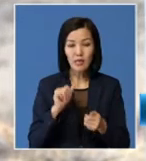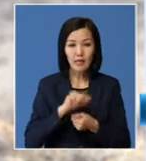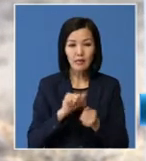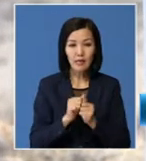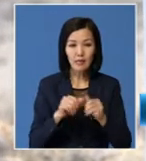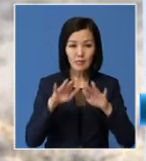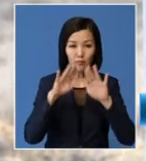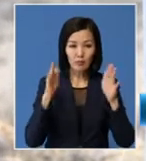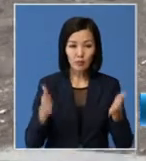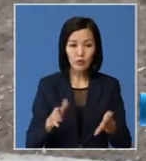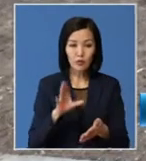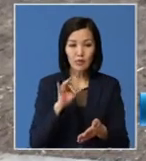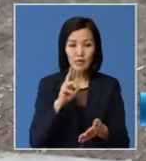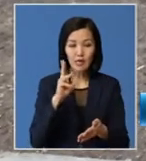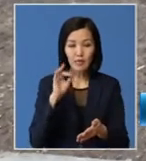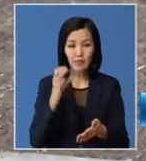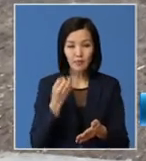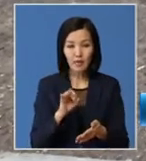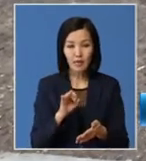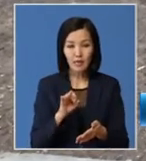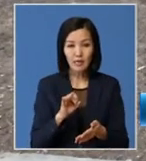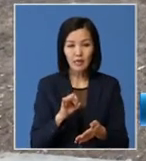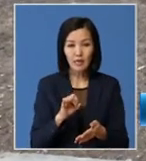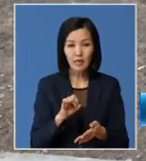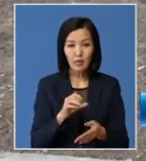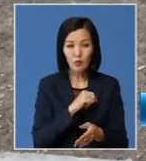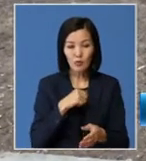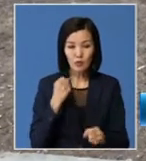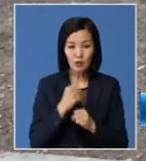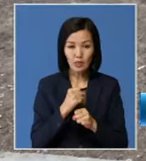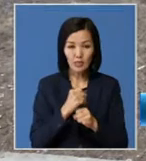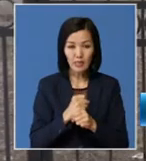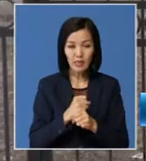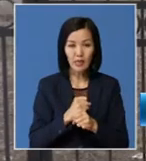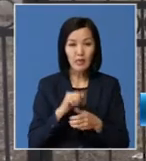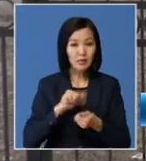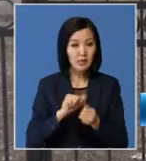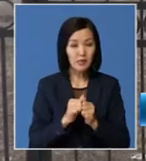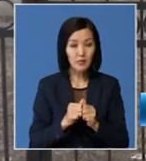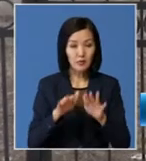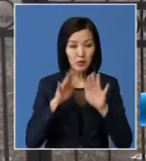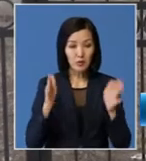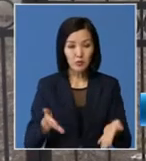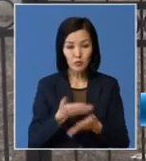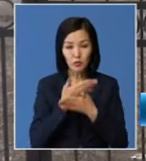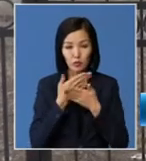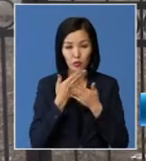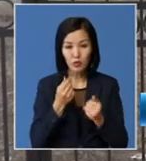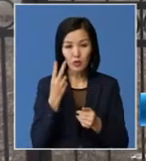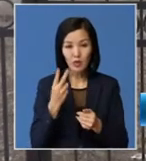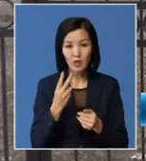мүсіндерді Сарыбайдың інісі Тайлақ би жасатқанмыз. Кейін тас мүсіндер жоғалып кетіпті. Ғалымдар зерттеуінше олардың